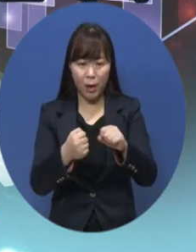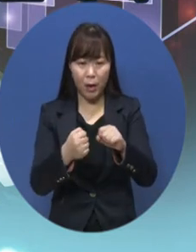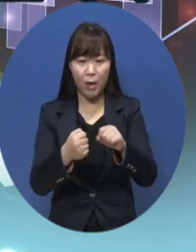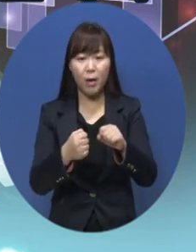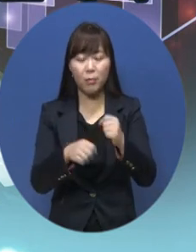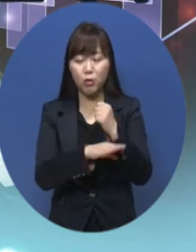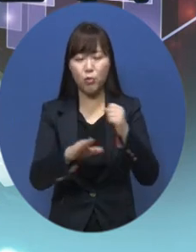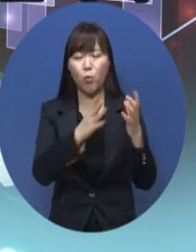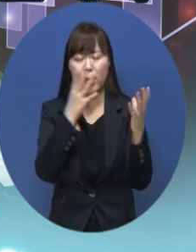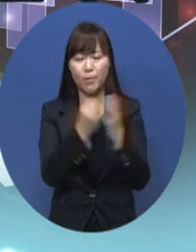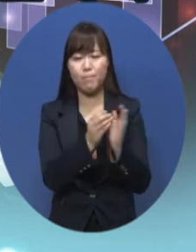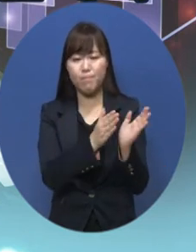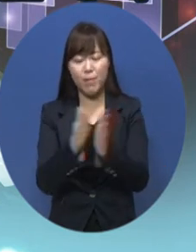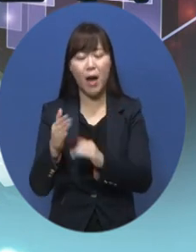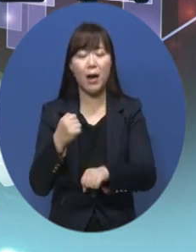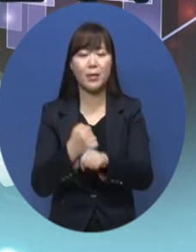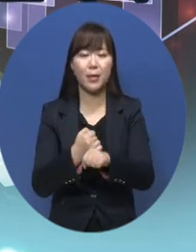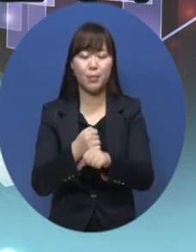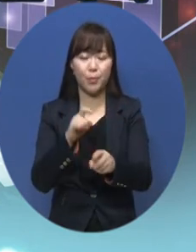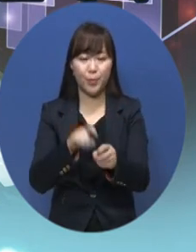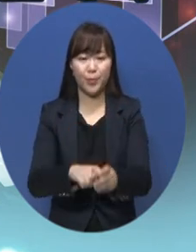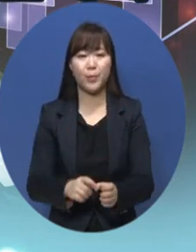비준을 완성하자는 것입니다.